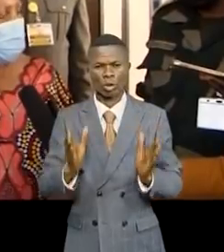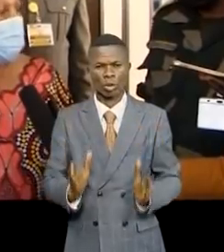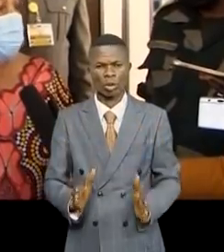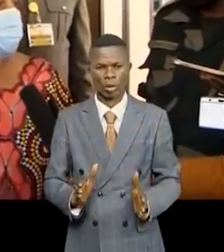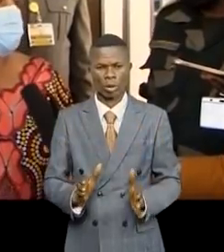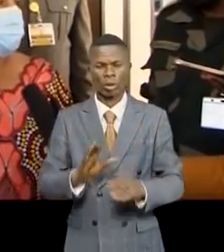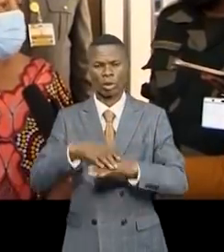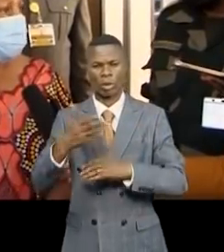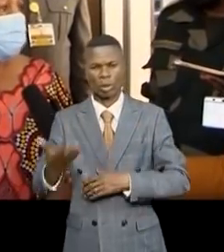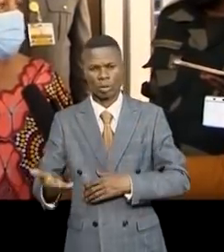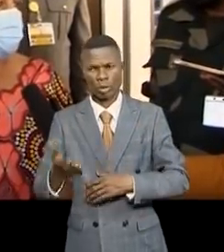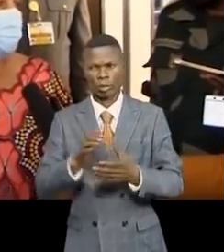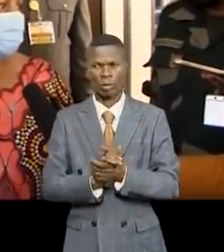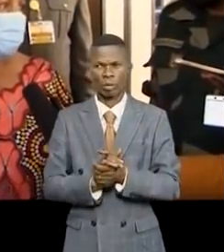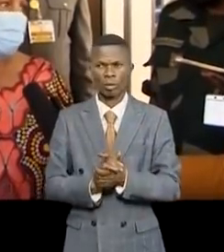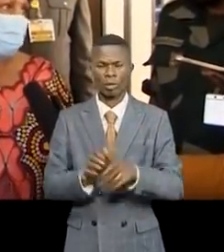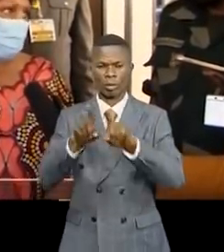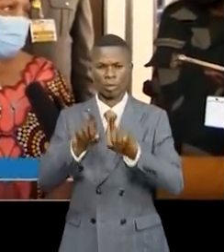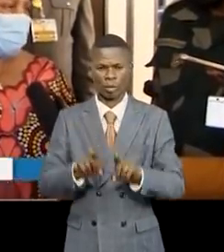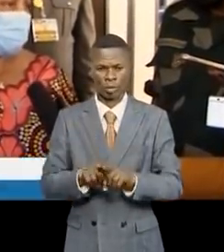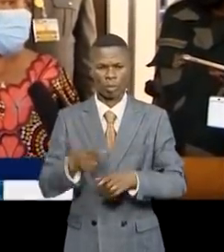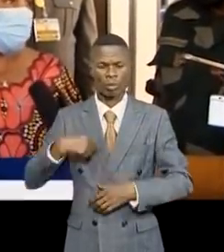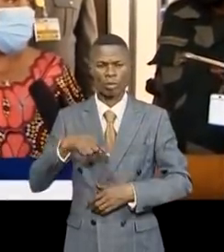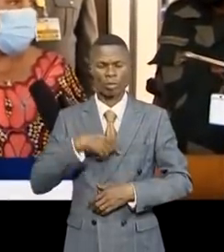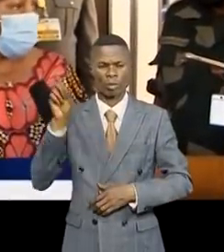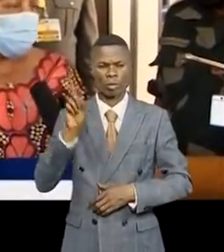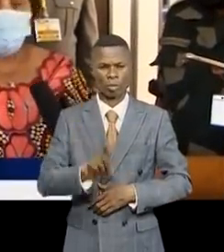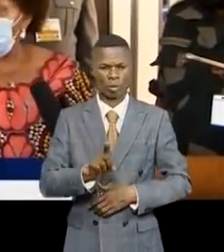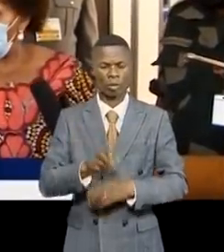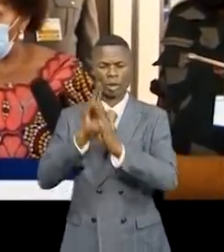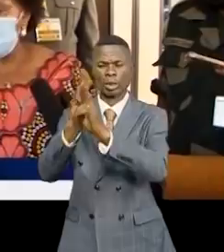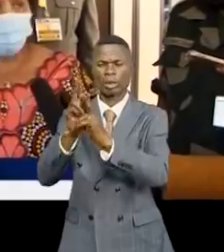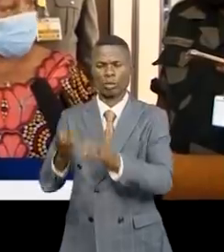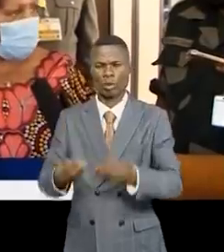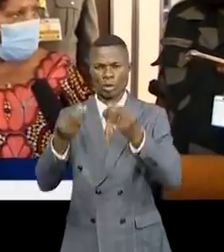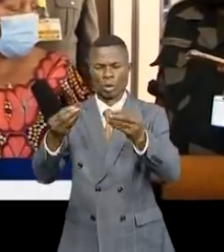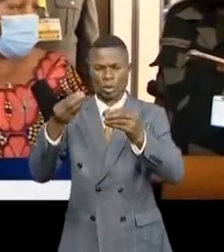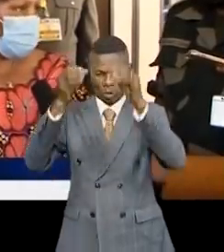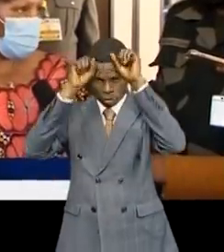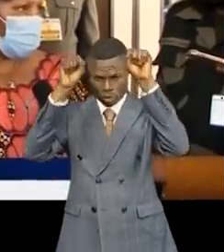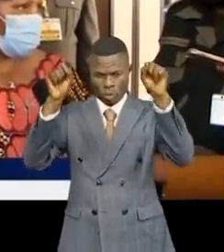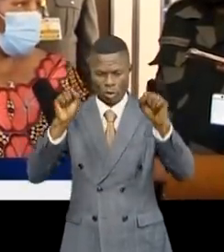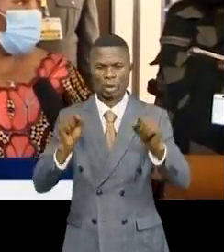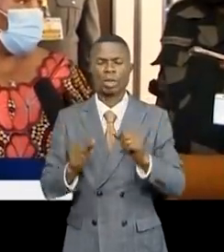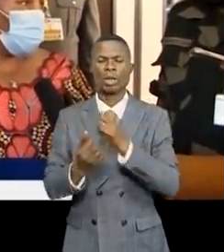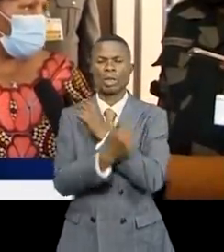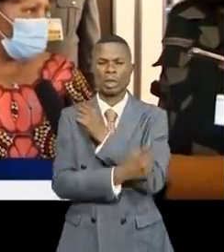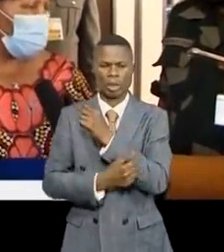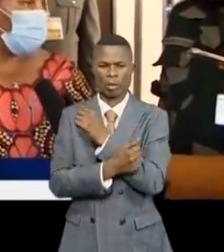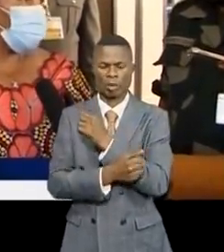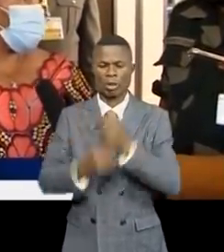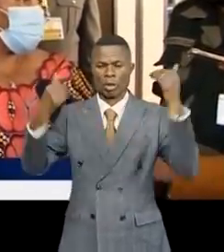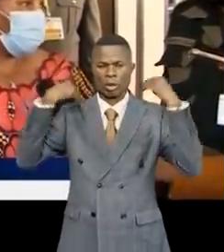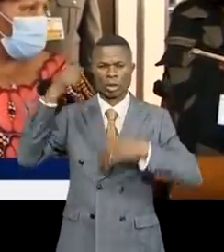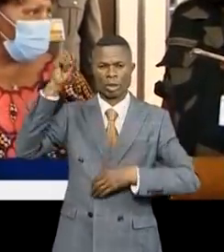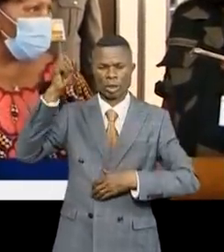Mais après nos discussions qui ont été fructueuses, nous sommes venus faire rapport au président de la République, qui est commandant